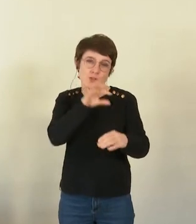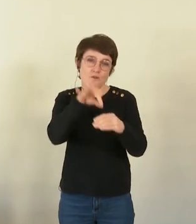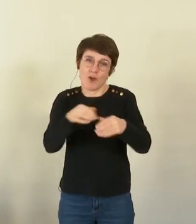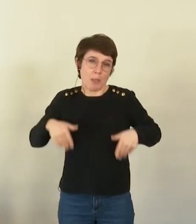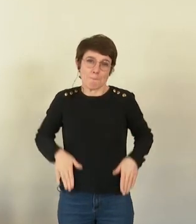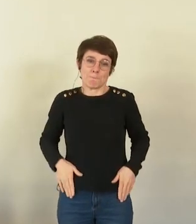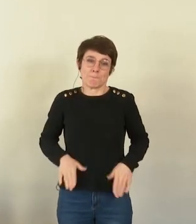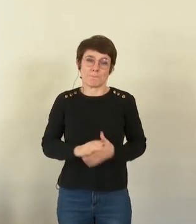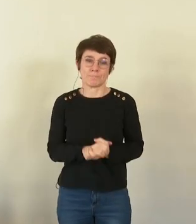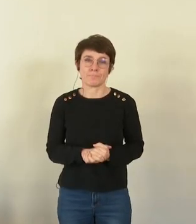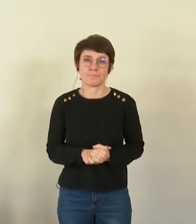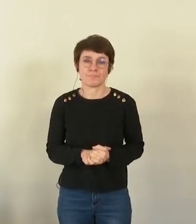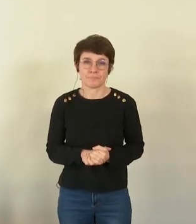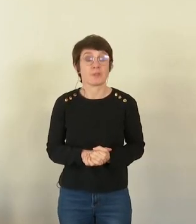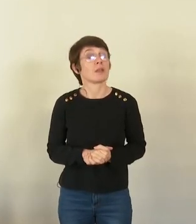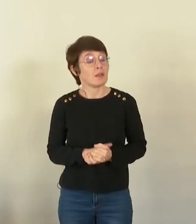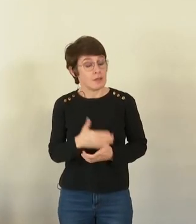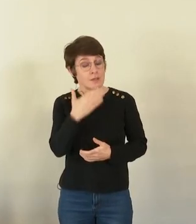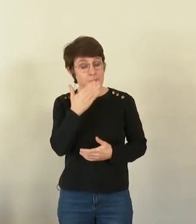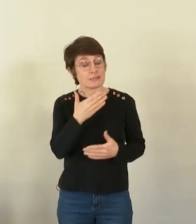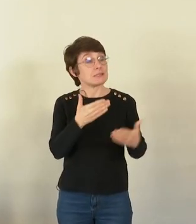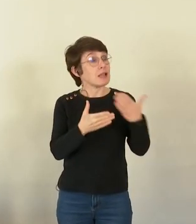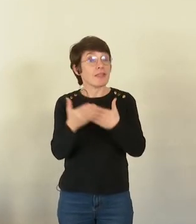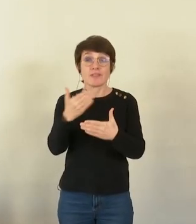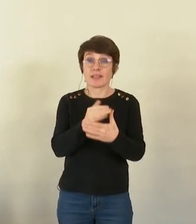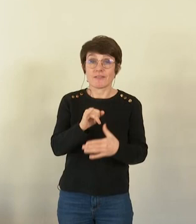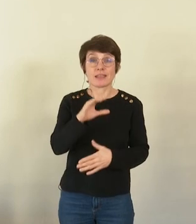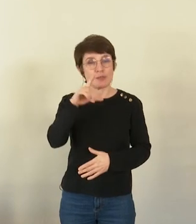merci il y a-t-il d'autres interventions monsieur Carignon